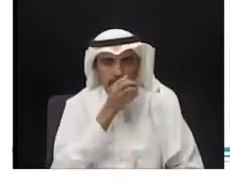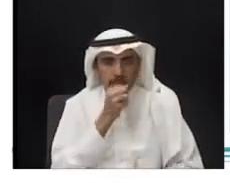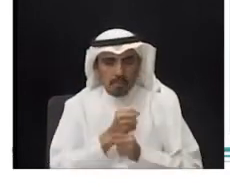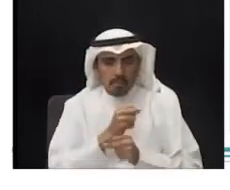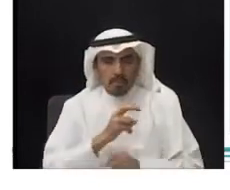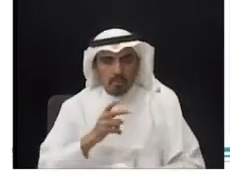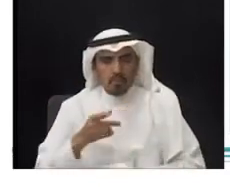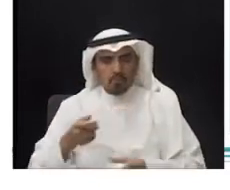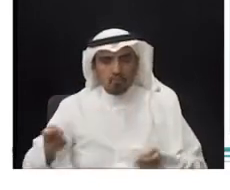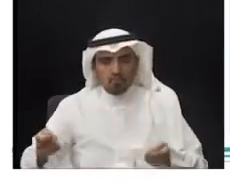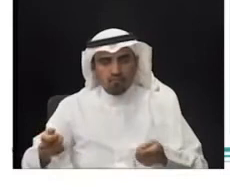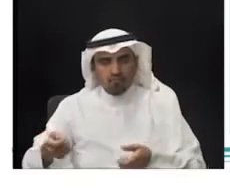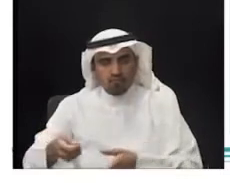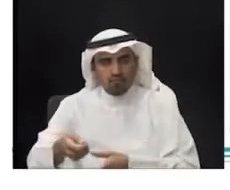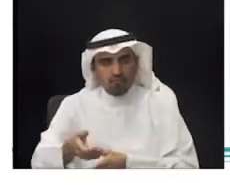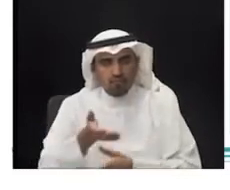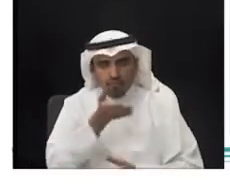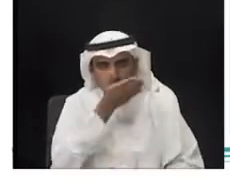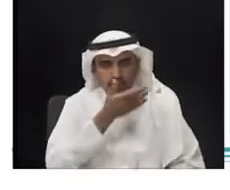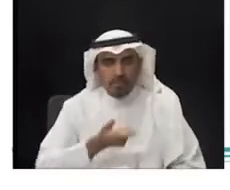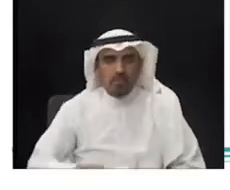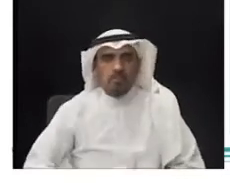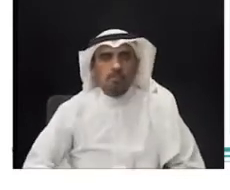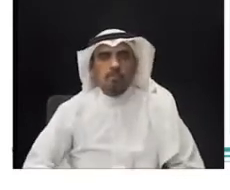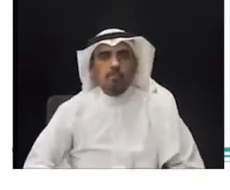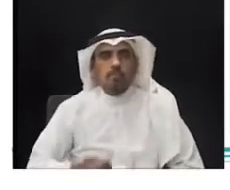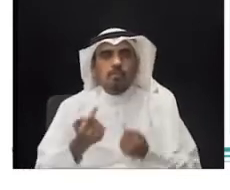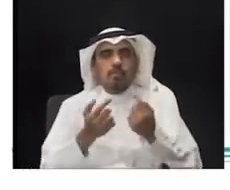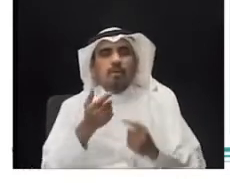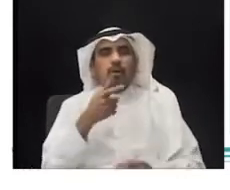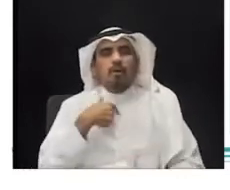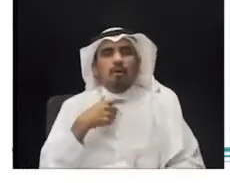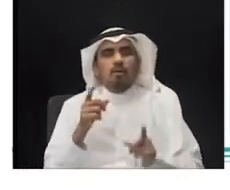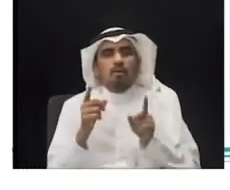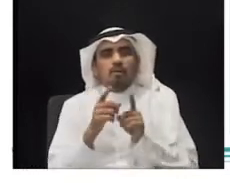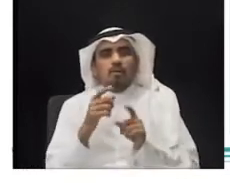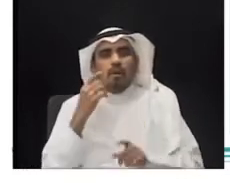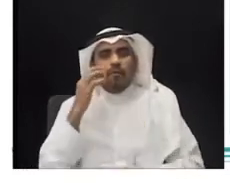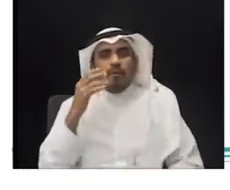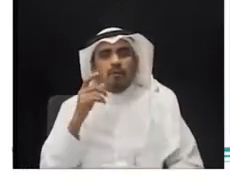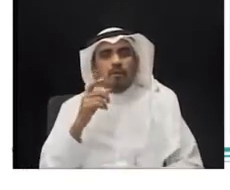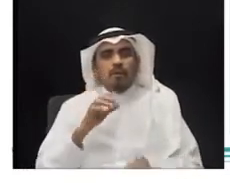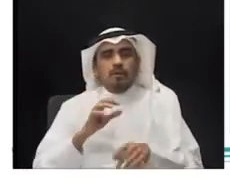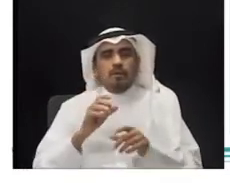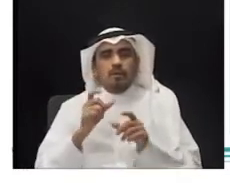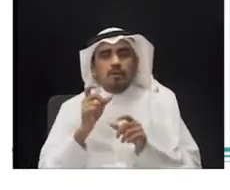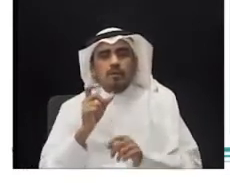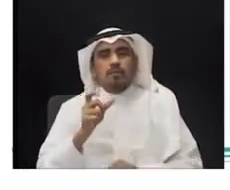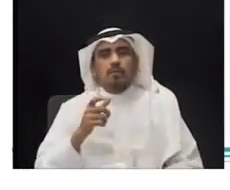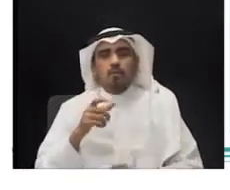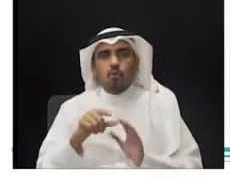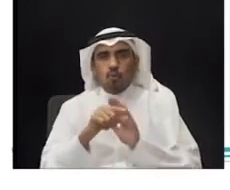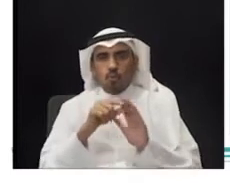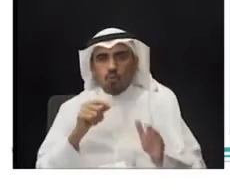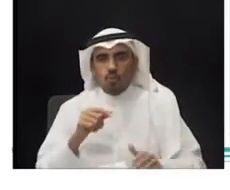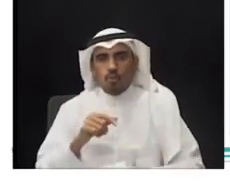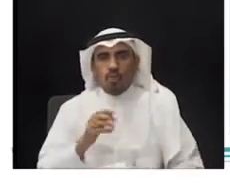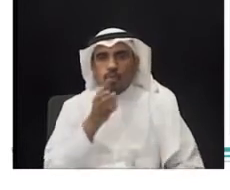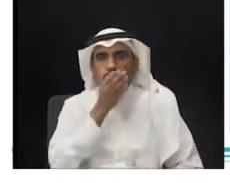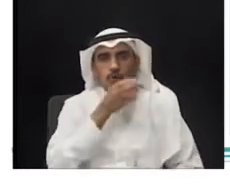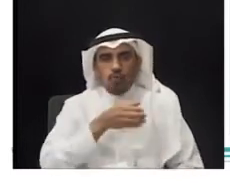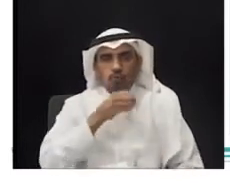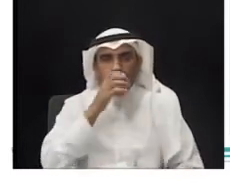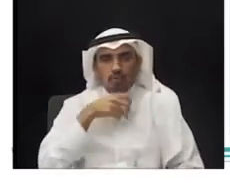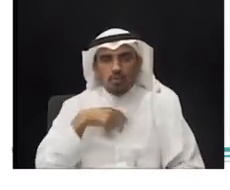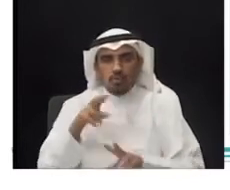الماء في استعمالات أخرى كالري وغيره. أستعين بالشكل التالي لألخص أهم أفكار النص. عنوان النص